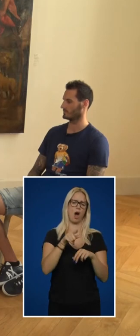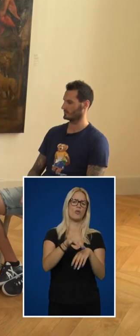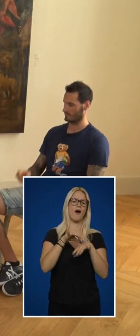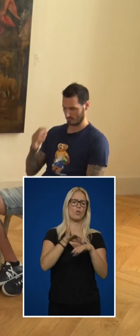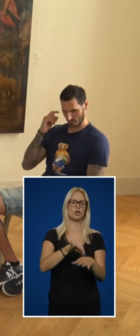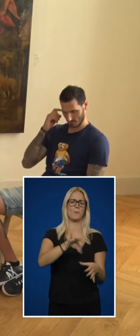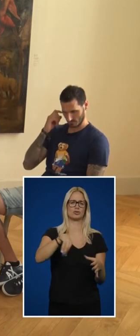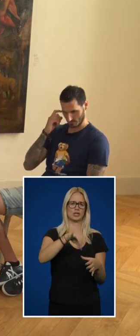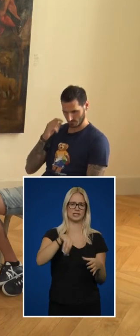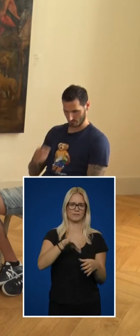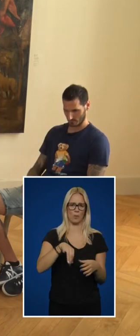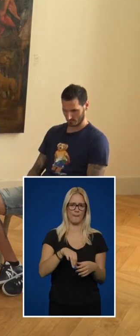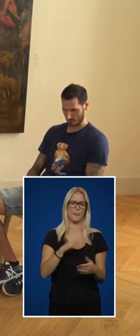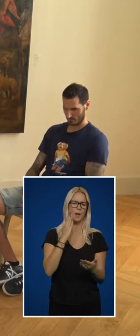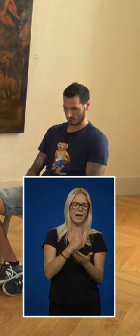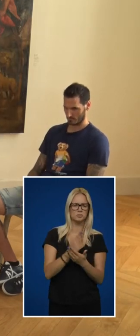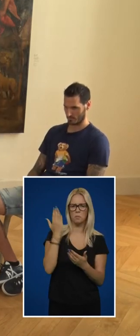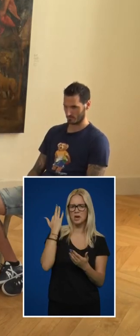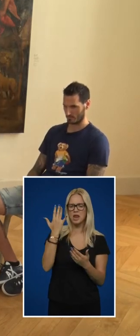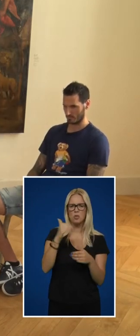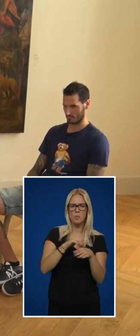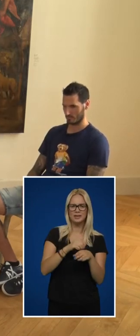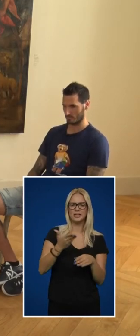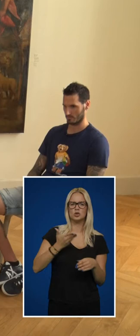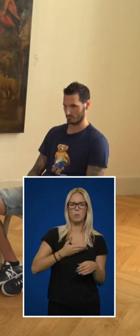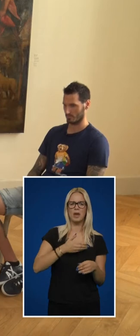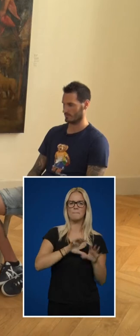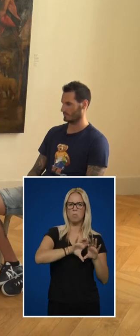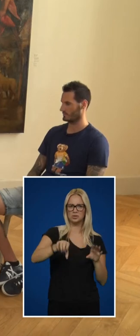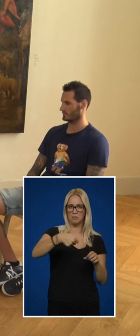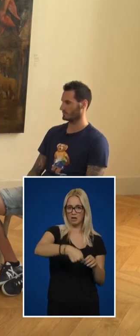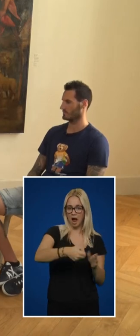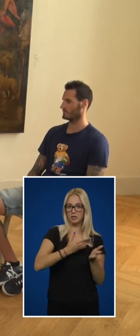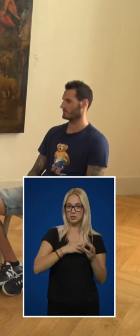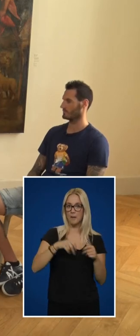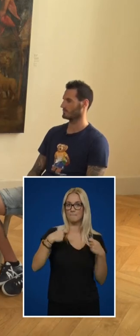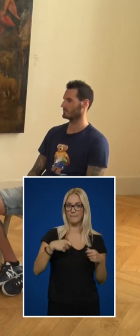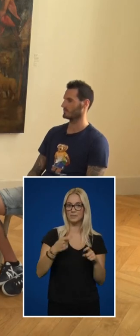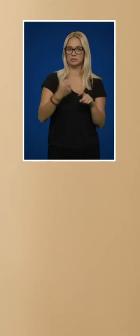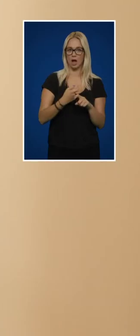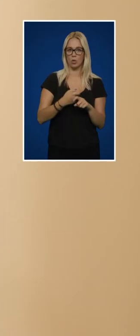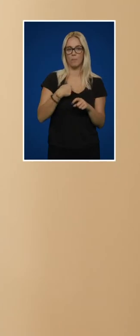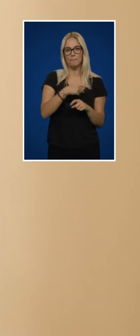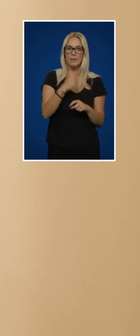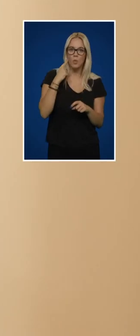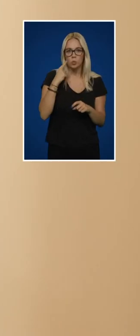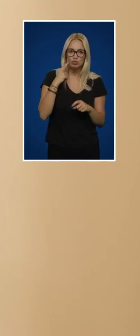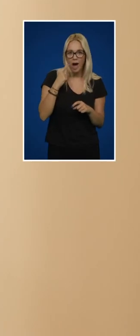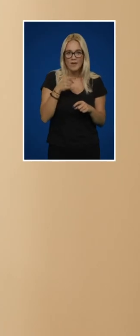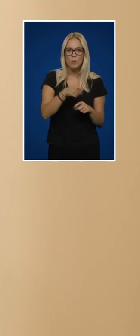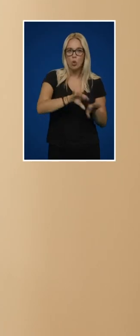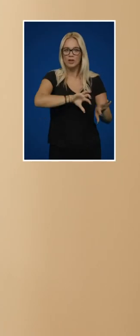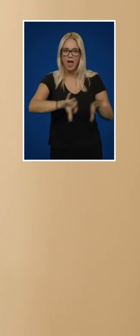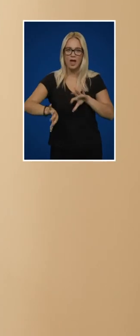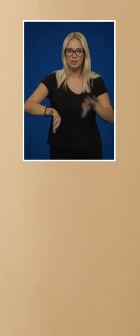svijest krenula i putem tih ovaj edukativnih institucija da čer od